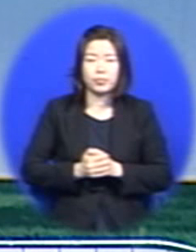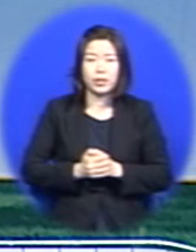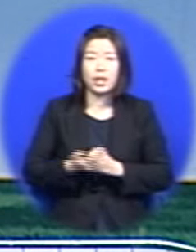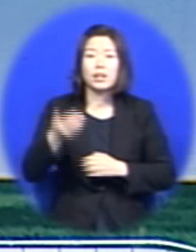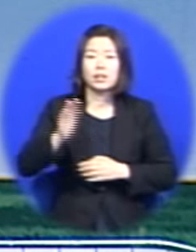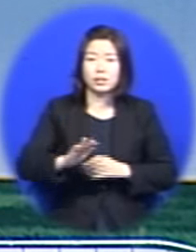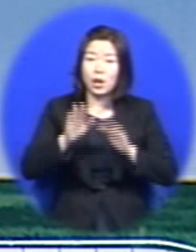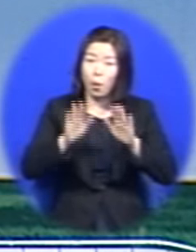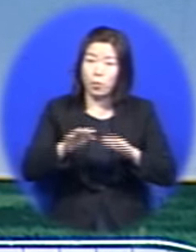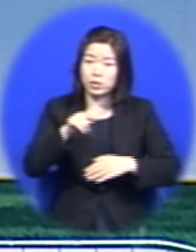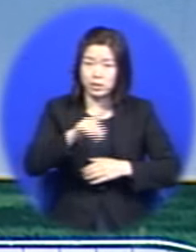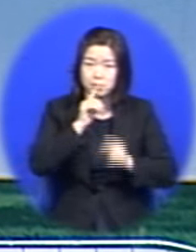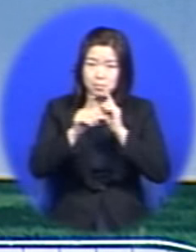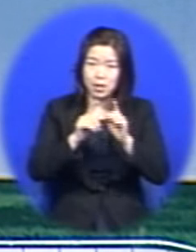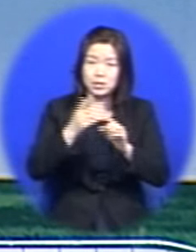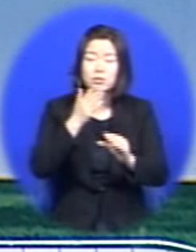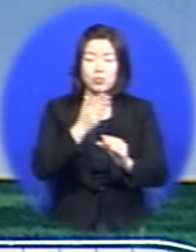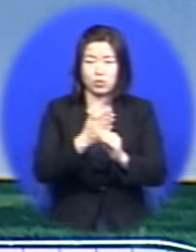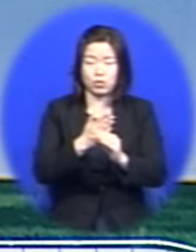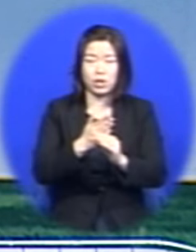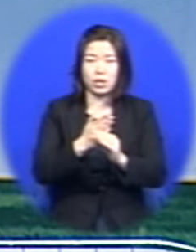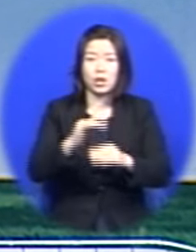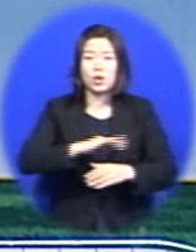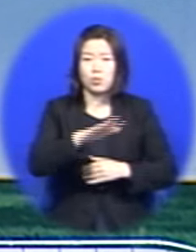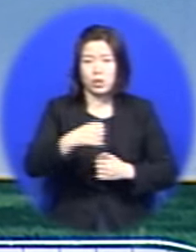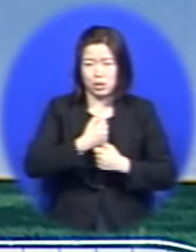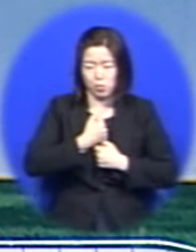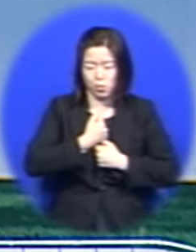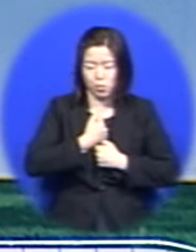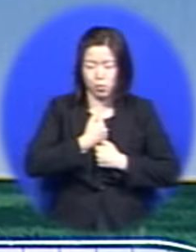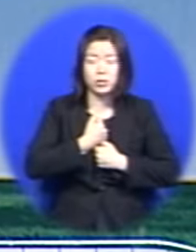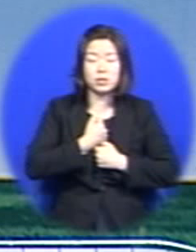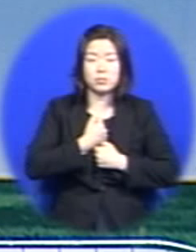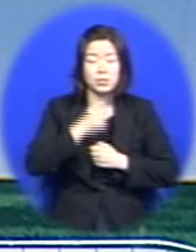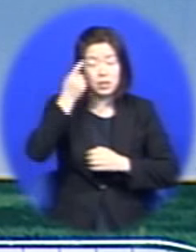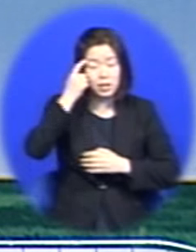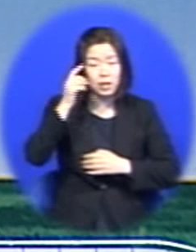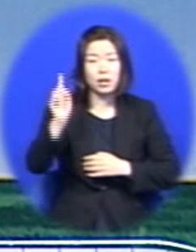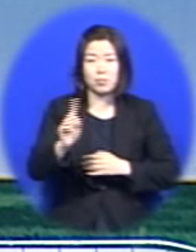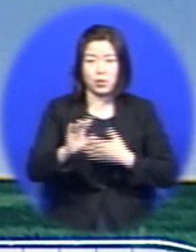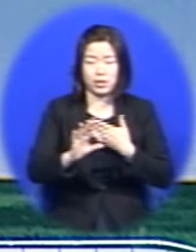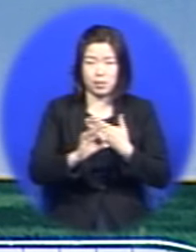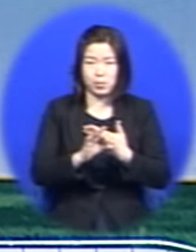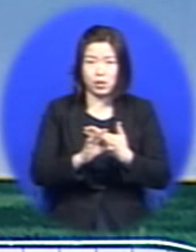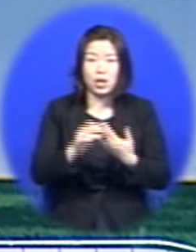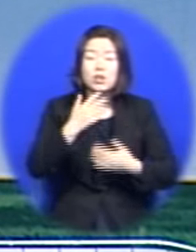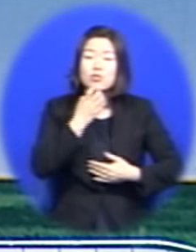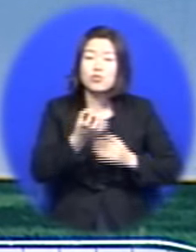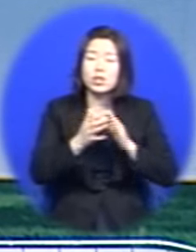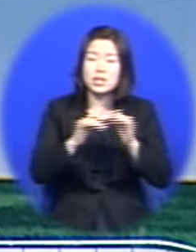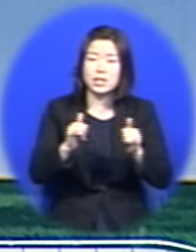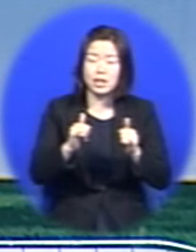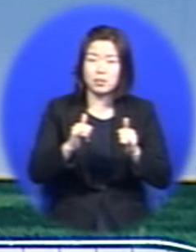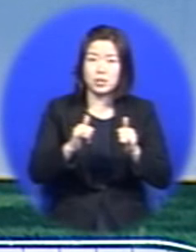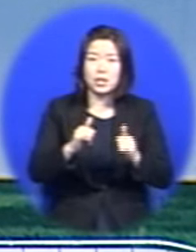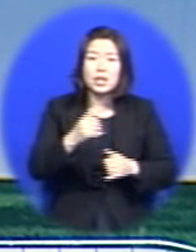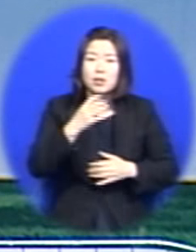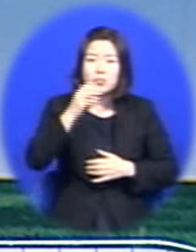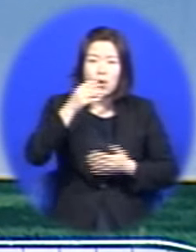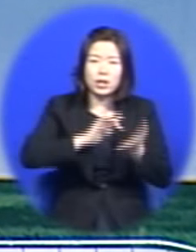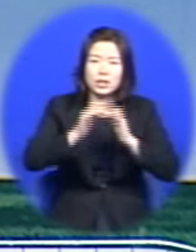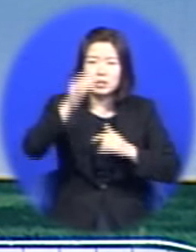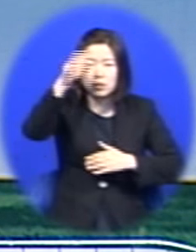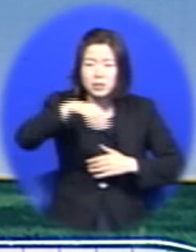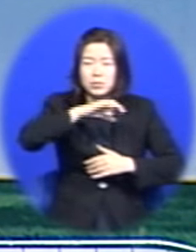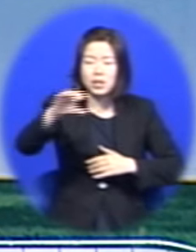그런데 오늘 이 말씀 중에 우리가 한 가지 조심스럽게 다루어야 할 것은 유대인들이 예수님의 십자가 복음으로 돌아오게